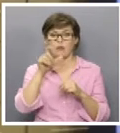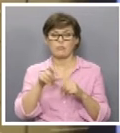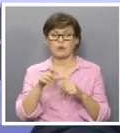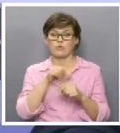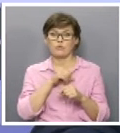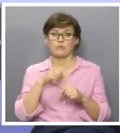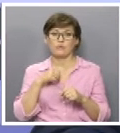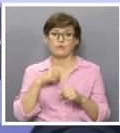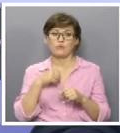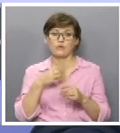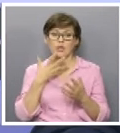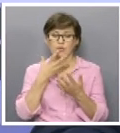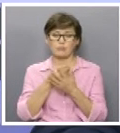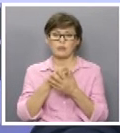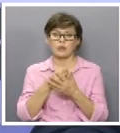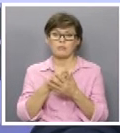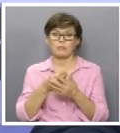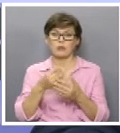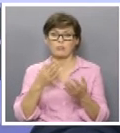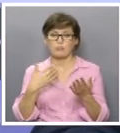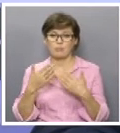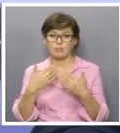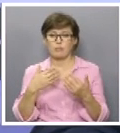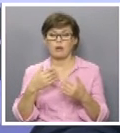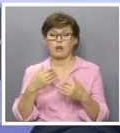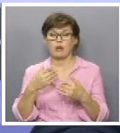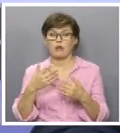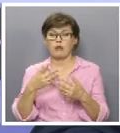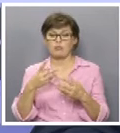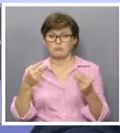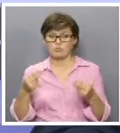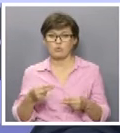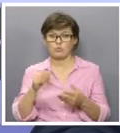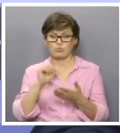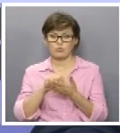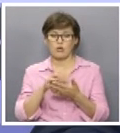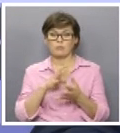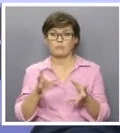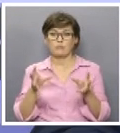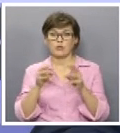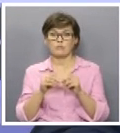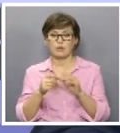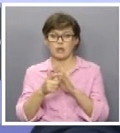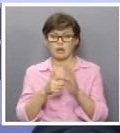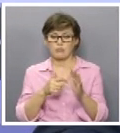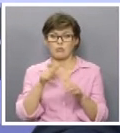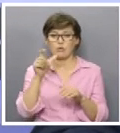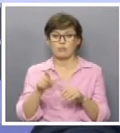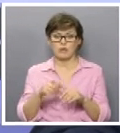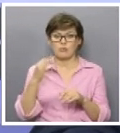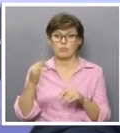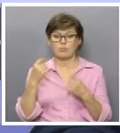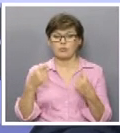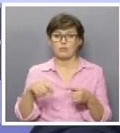өзара ынтымақтастық туралы меморандумға қол қойылды. Осы инвестормен бірлесіп қазіргі таңда біздер